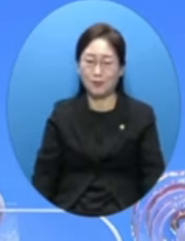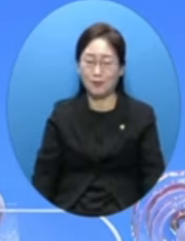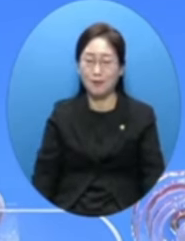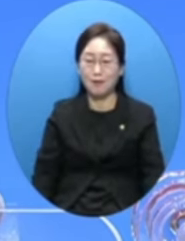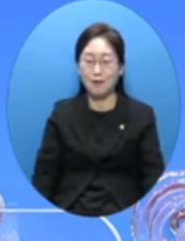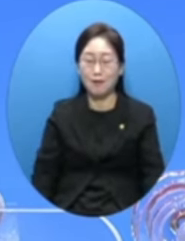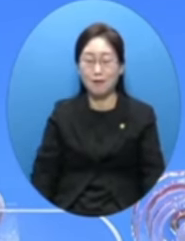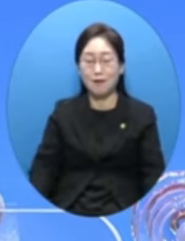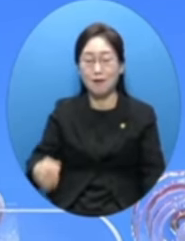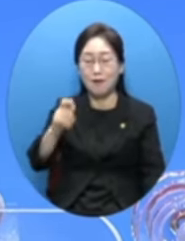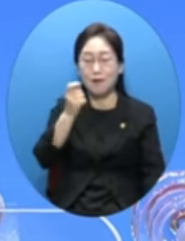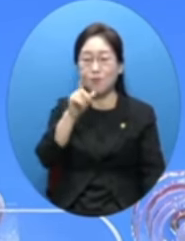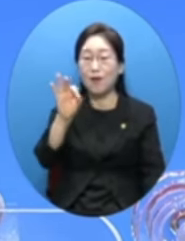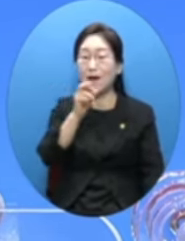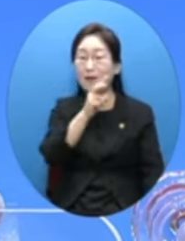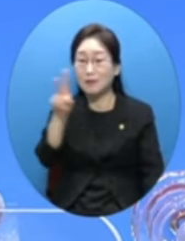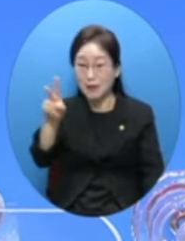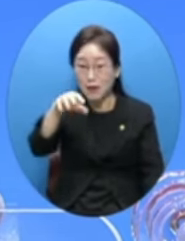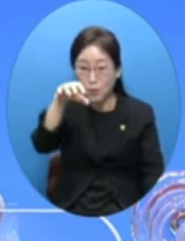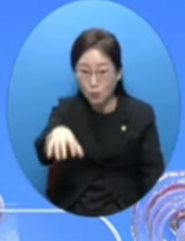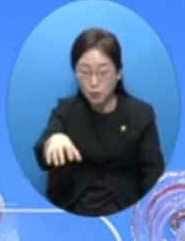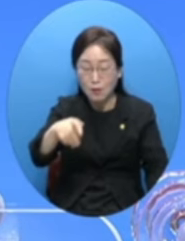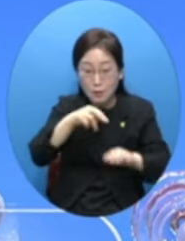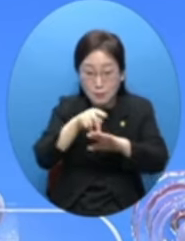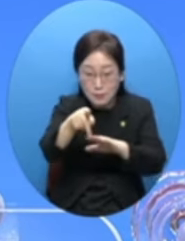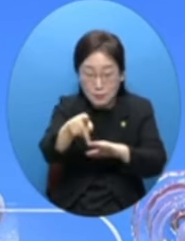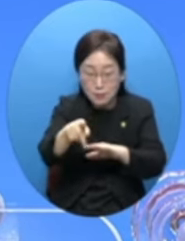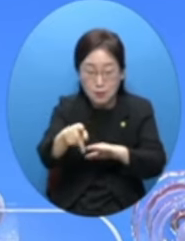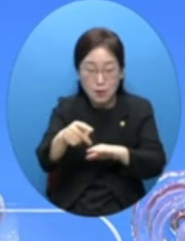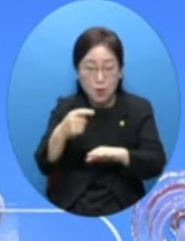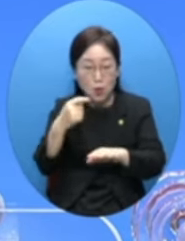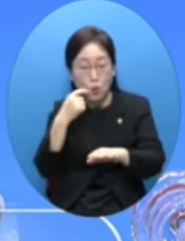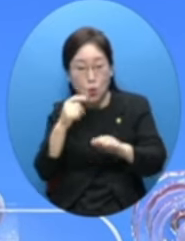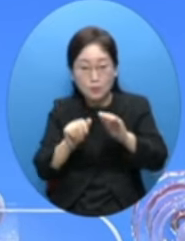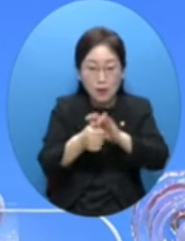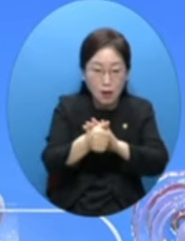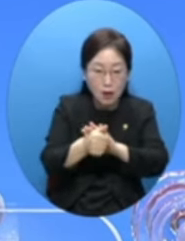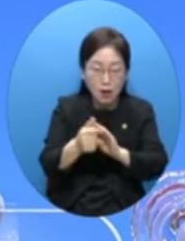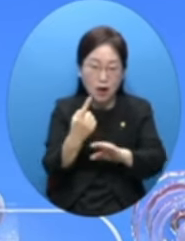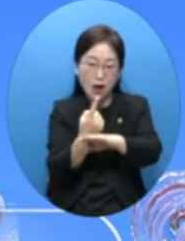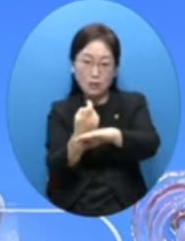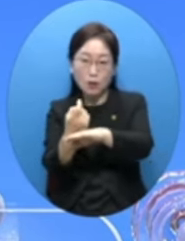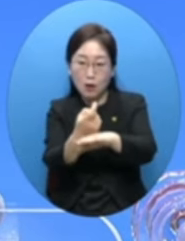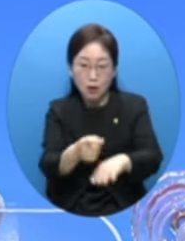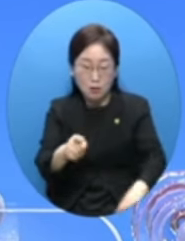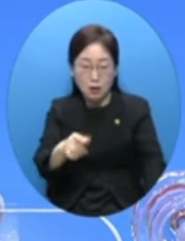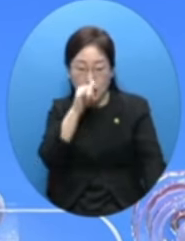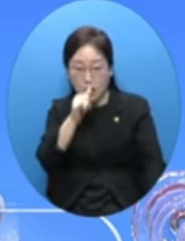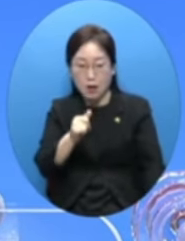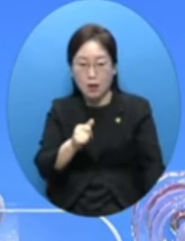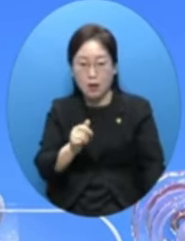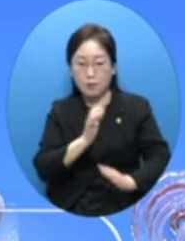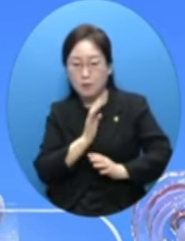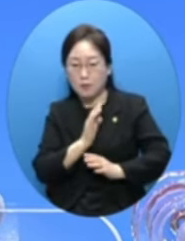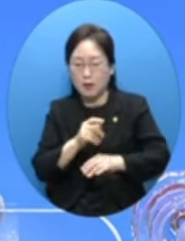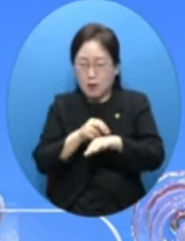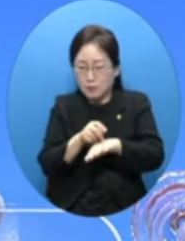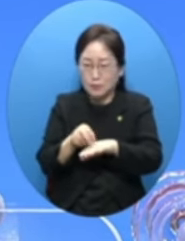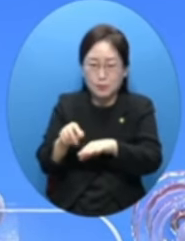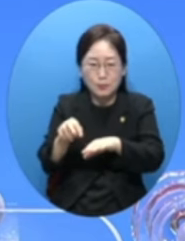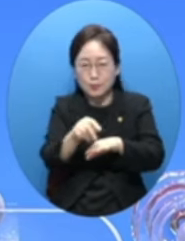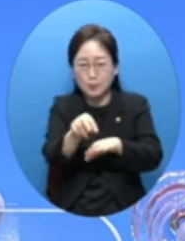그 광야에 독사와 전갈이 있습니다. 그 길을 가고 또 가고 또 갑니다. 어디 가도 편히 쉴 곳이